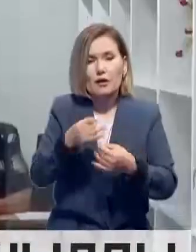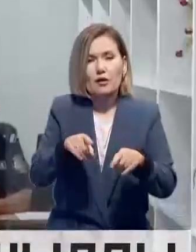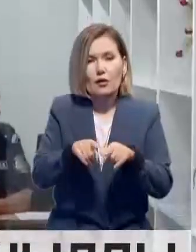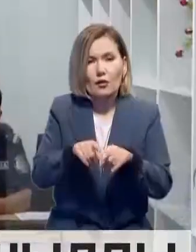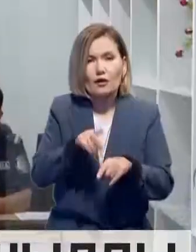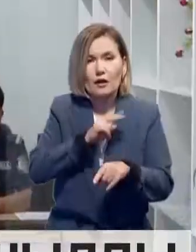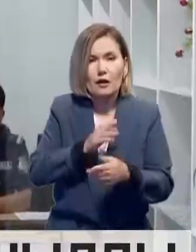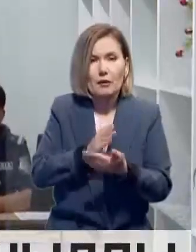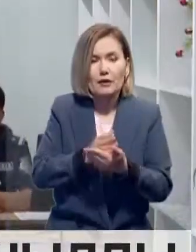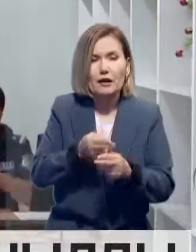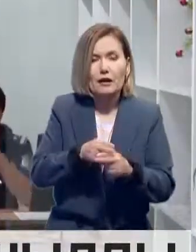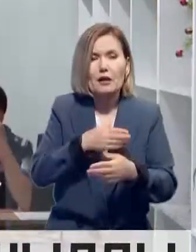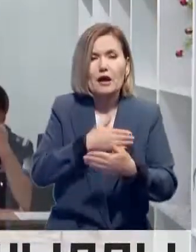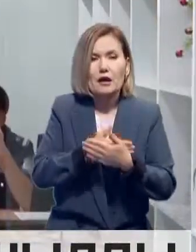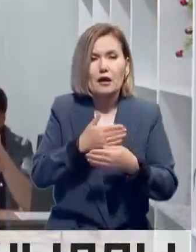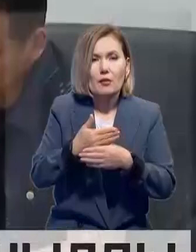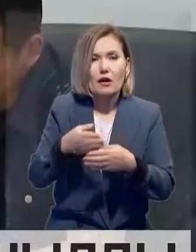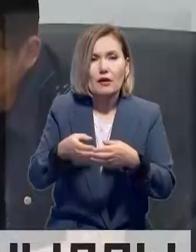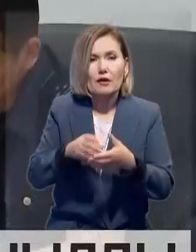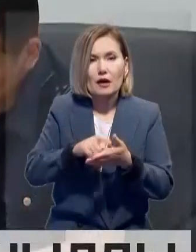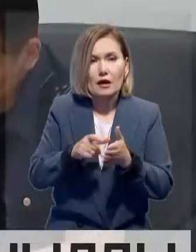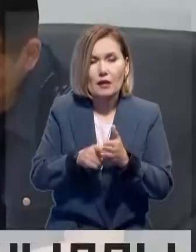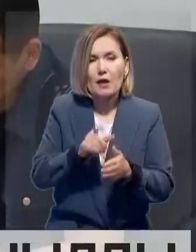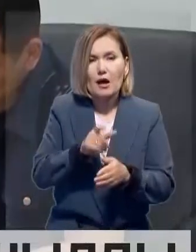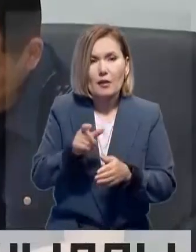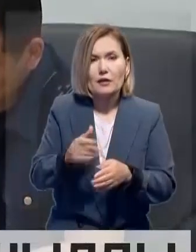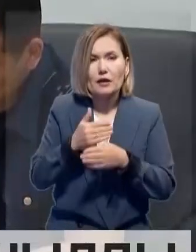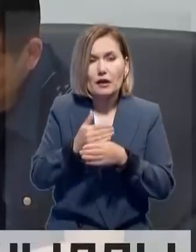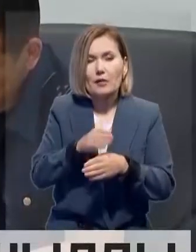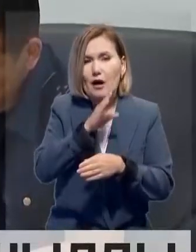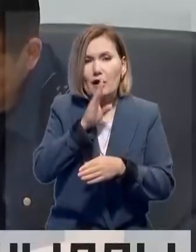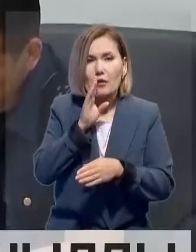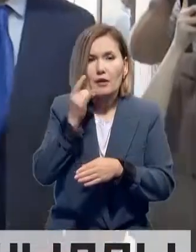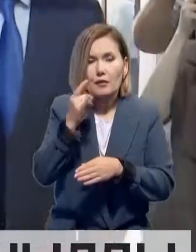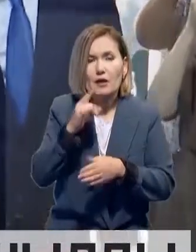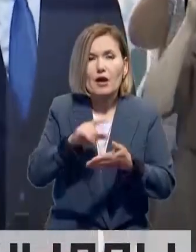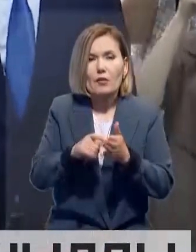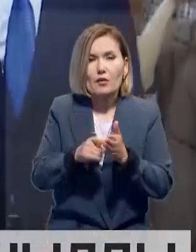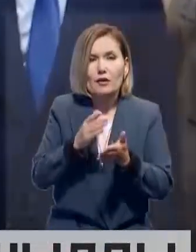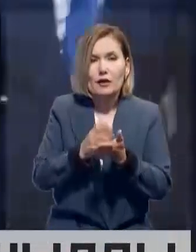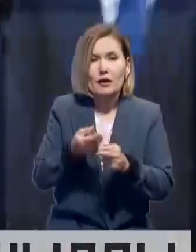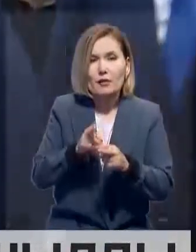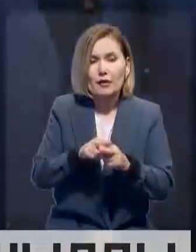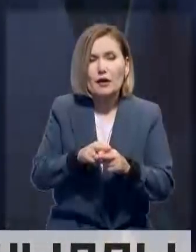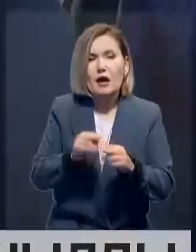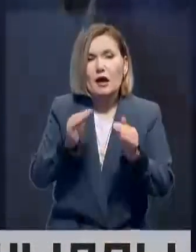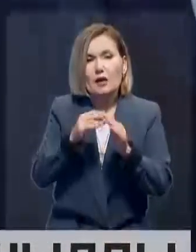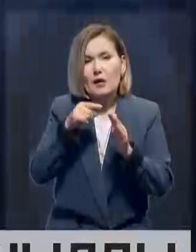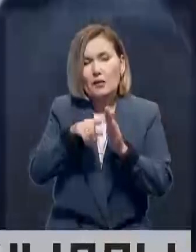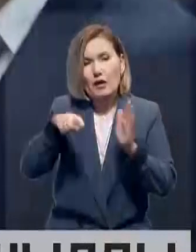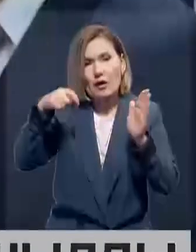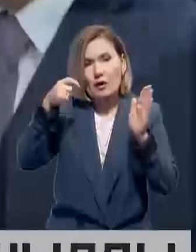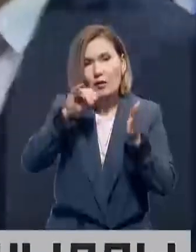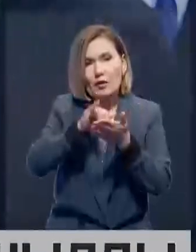осында. Ерікті көмекшілерге арналған кабинет, азаматтарды қабылдау және ана мен бала бөлмесі бар. Сонымен қатар ғимарат